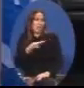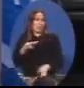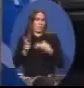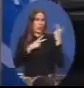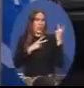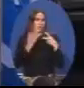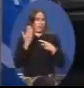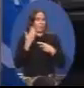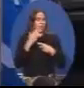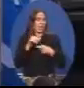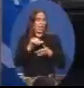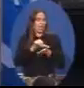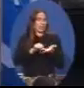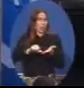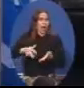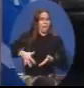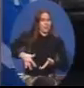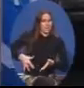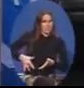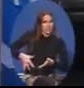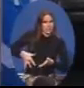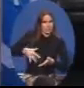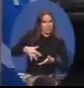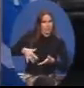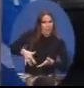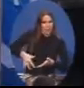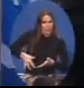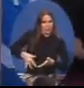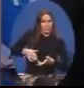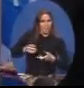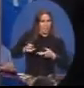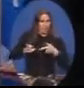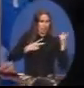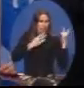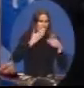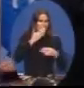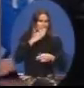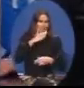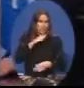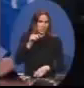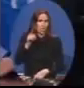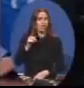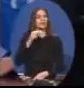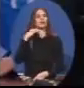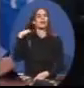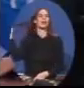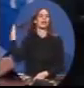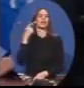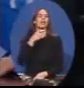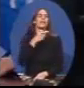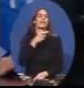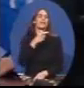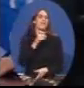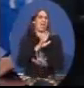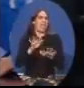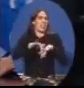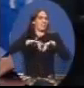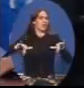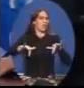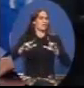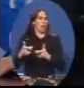חולים בניתוח אפנדיצית בהדסה הר הצופים, בירושלים קוראים לו גם הדסה איסוויה, ואין